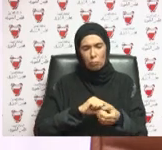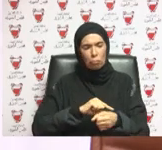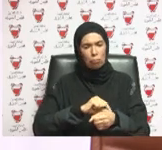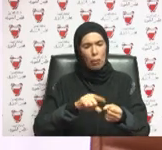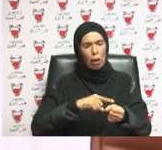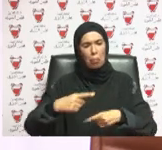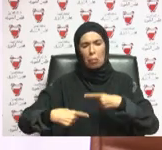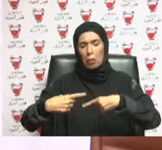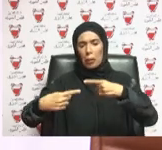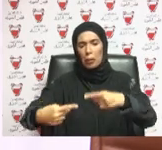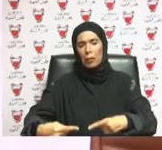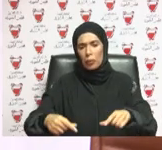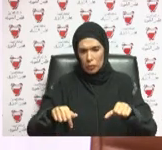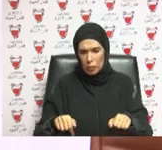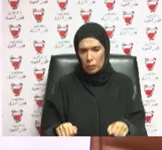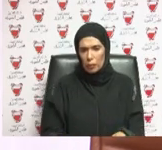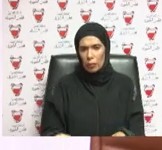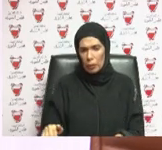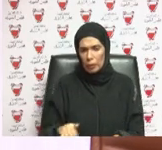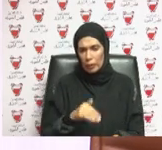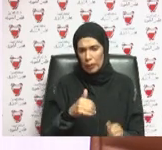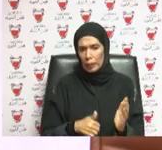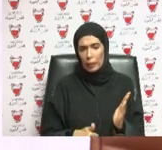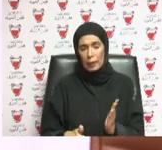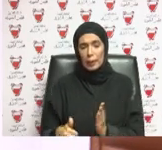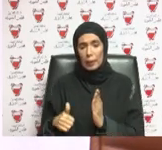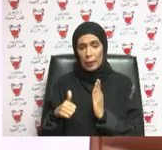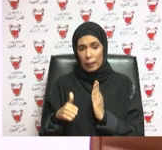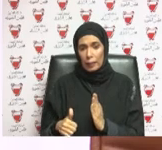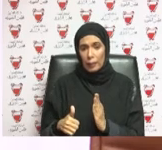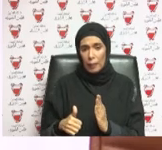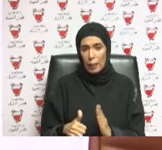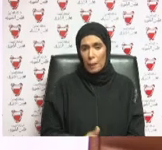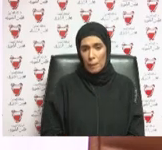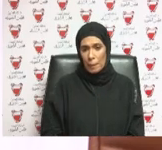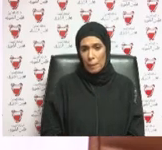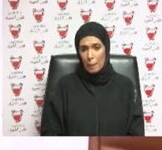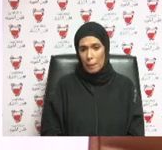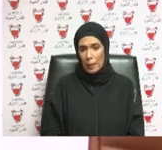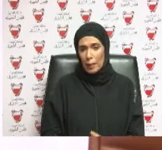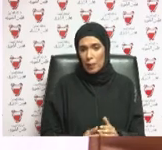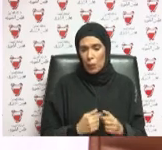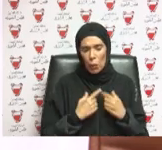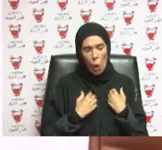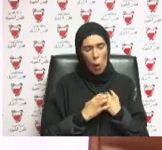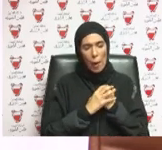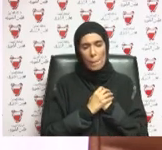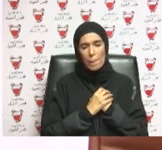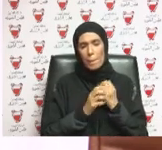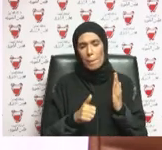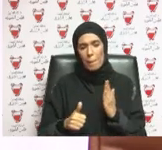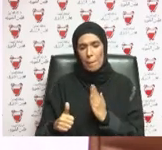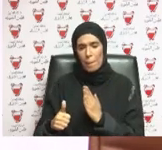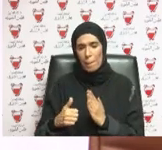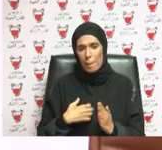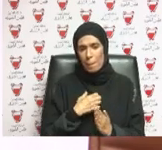حكم في البحرين وكل من جاء في قياداتنا، لذلك احنا نحب قياداتنا دائما لأننا نستشعر